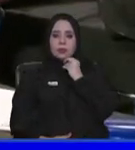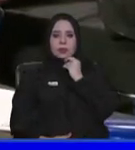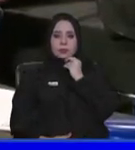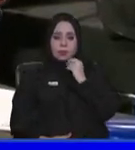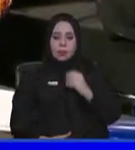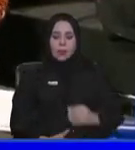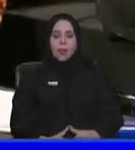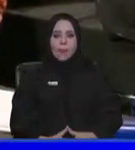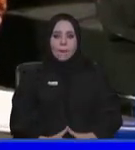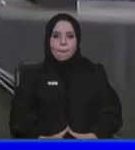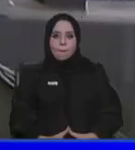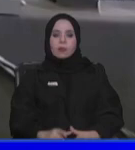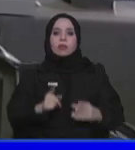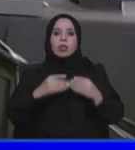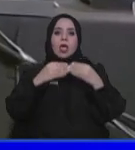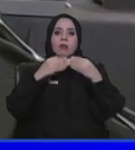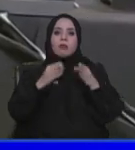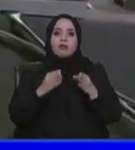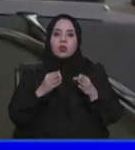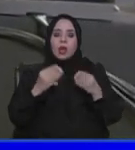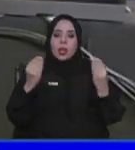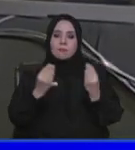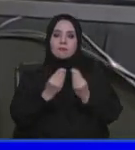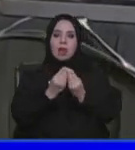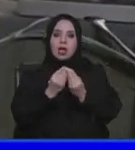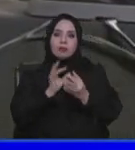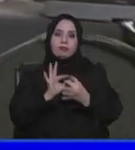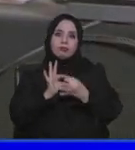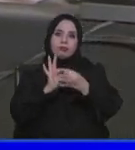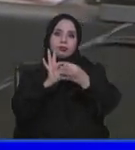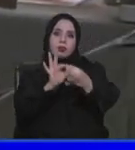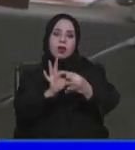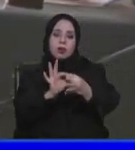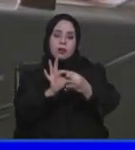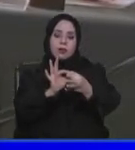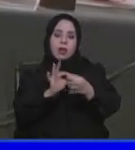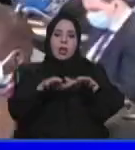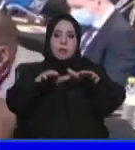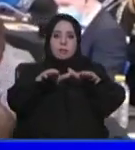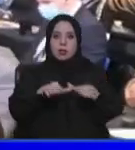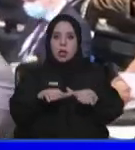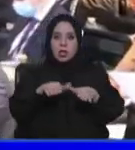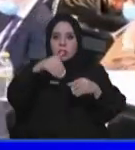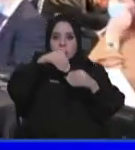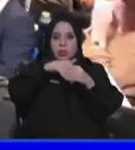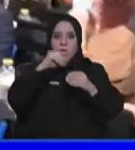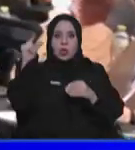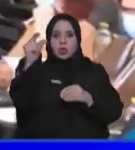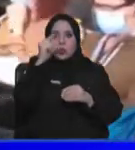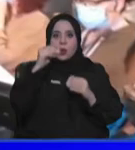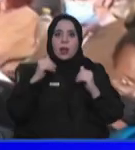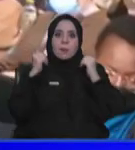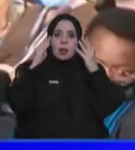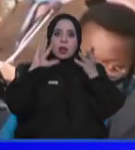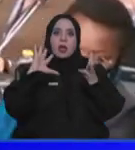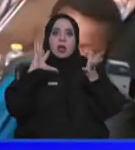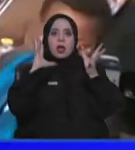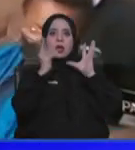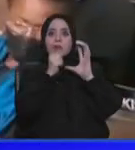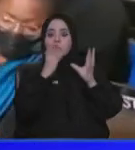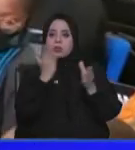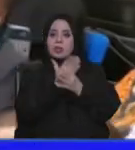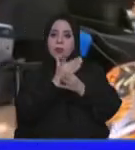لمده جسور التعاون بين جميع البرلمانات والمجالس التشريعيه في دول العالم من اجل